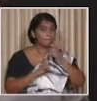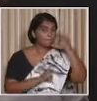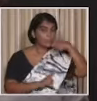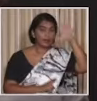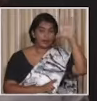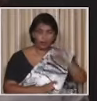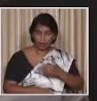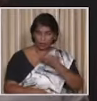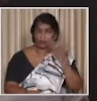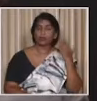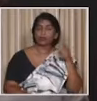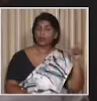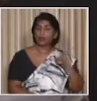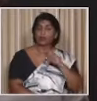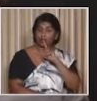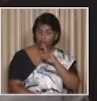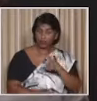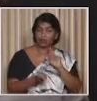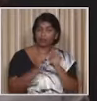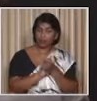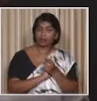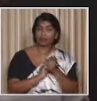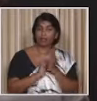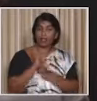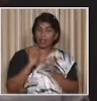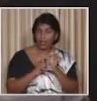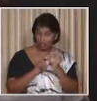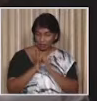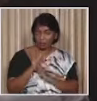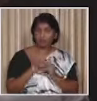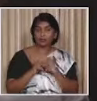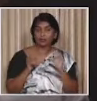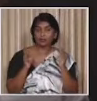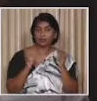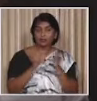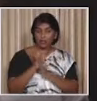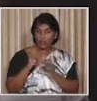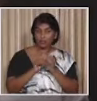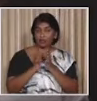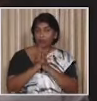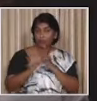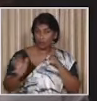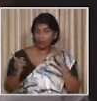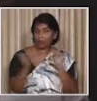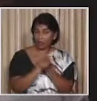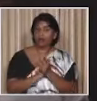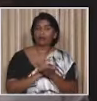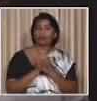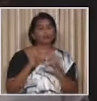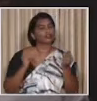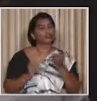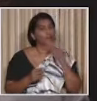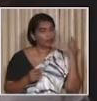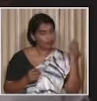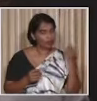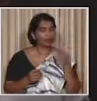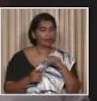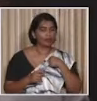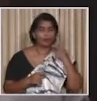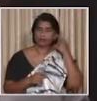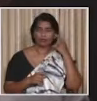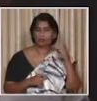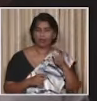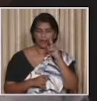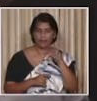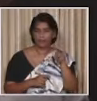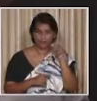ගේන්න තිබුණා. ඔය කියපු සැඟවෙන මන්ත්‍රීවරු ටික සැඟවෙන මන්ත්‍රී පෝලිම නැති කරගන්න තිබුණා. මම හිතනවා මේක සම්පූර්ණ